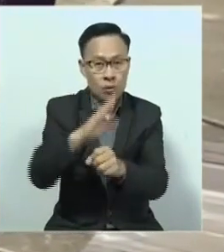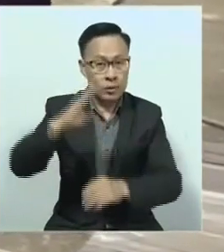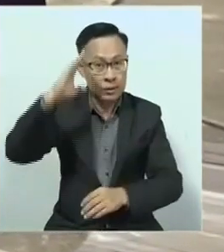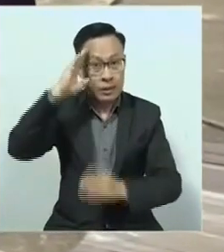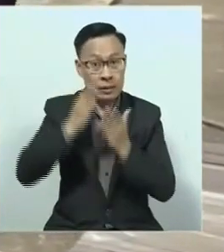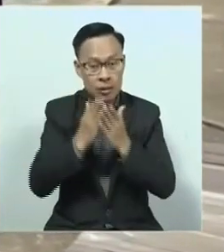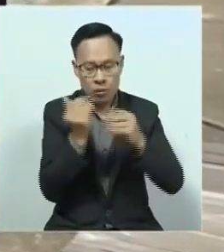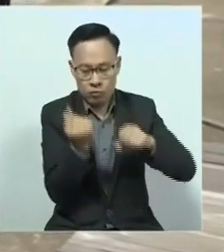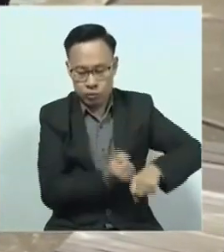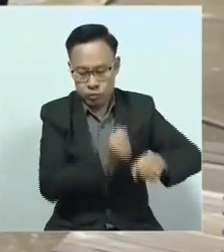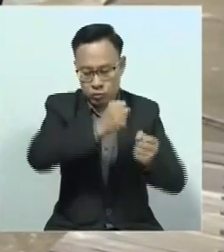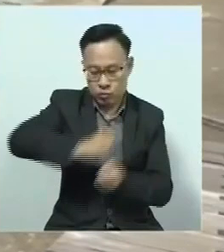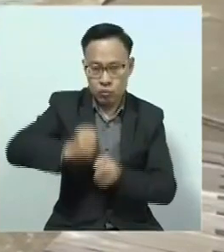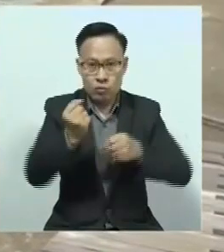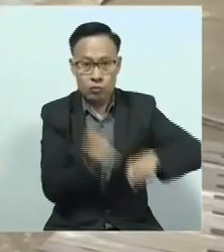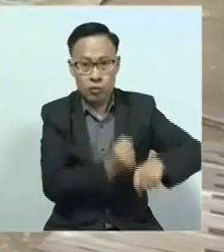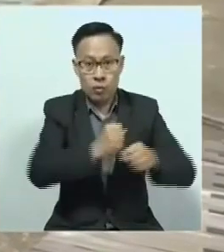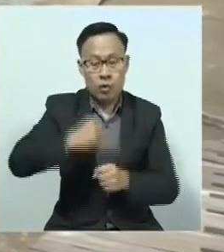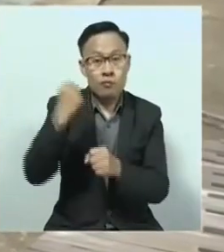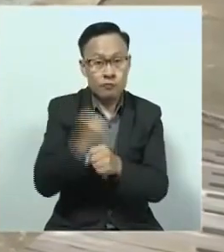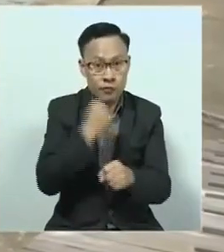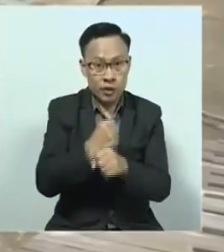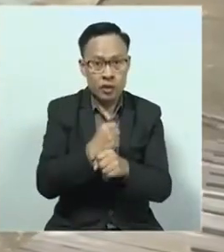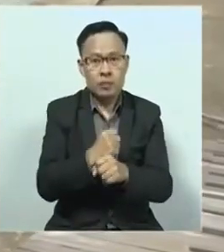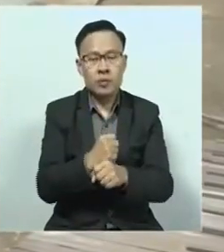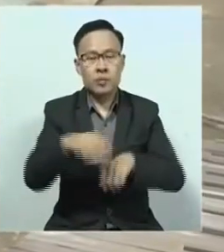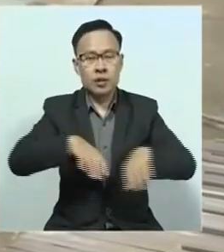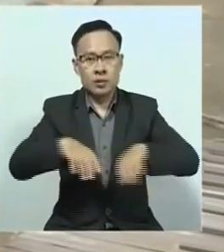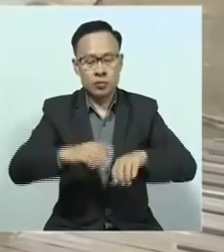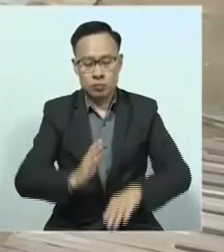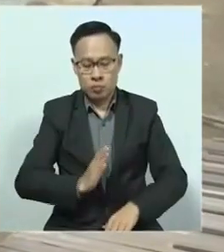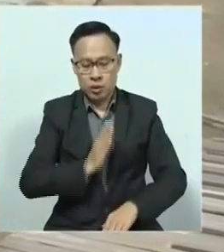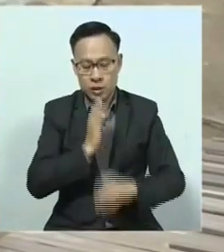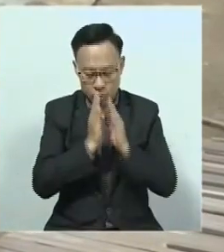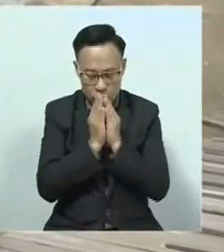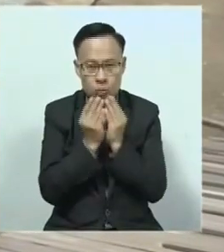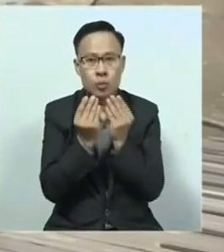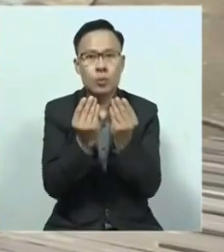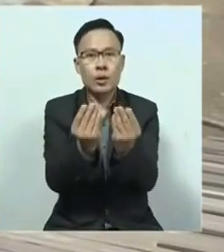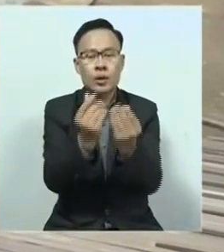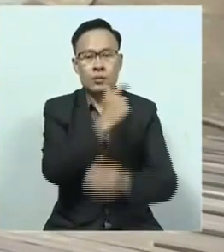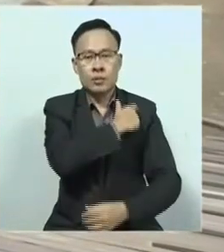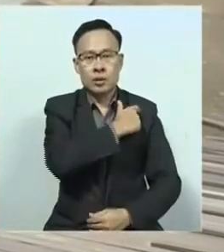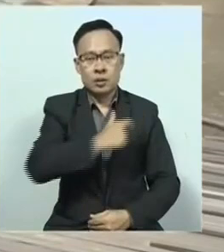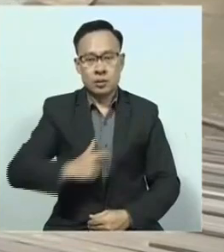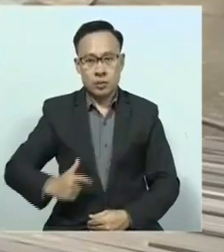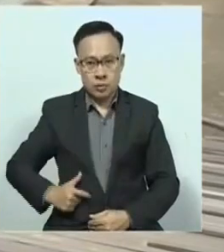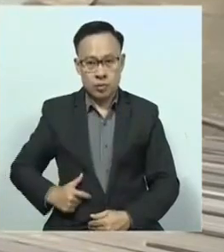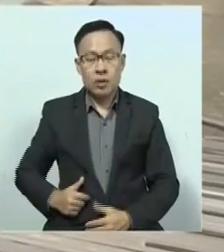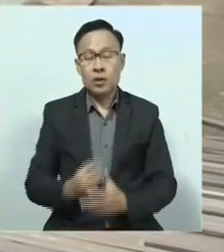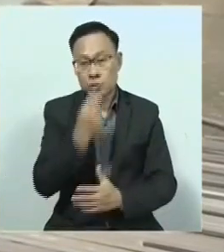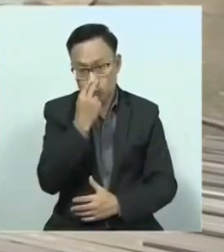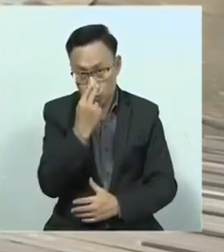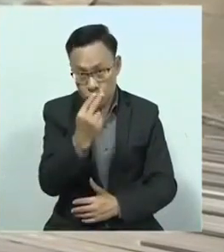ซึ่งเป็นกำลังพลของกองทัพเรือในการเตรียมการถวายพระเกียรติและเนื้อหาสาระต่างๆของกองทัพเรือที่ได้เตรียม